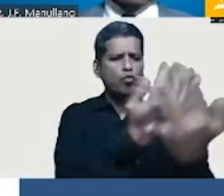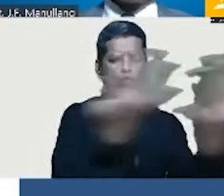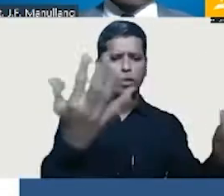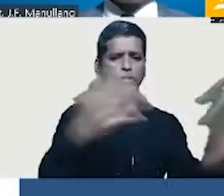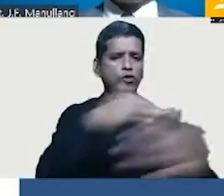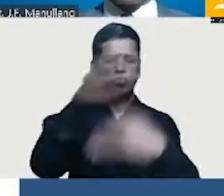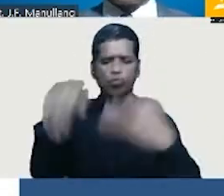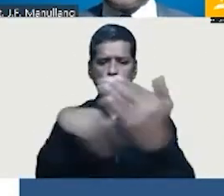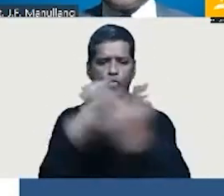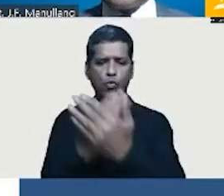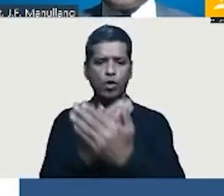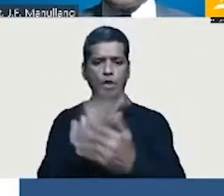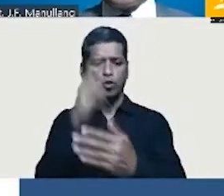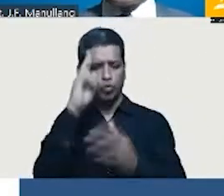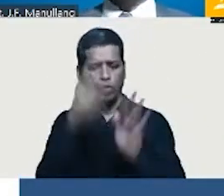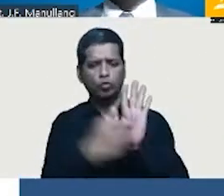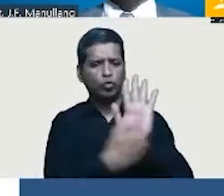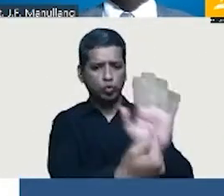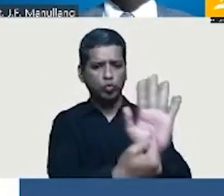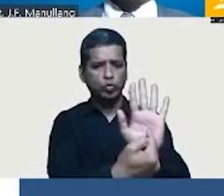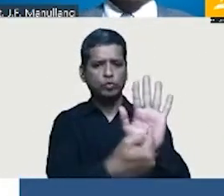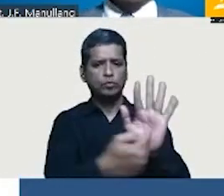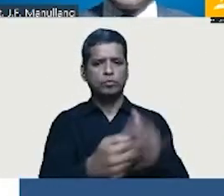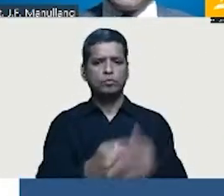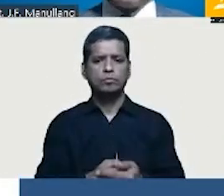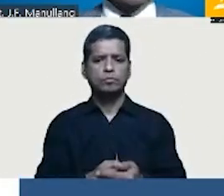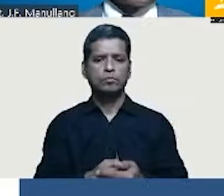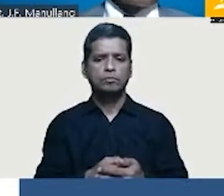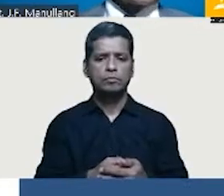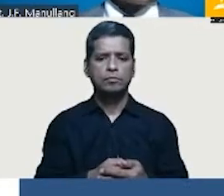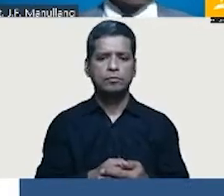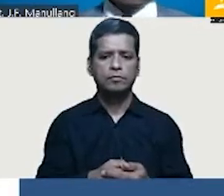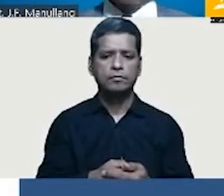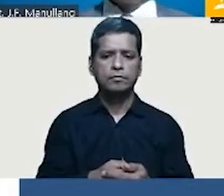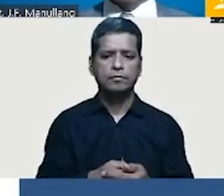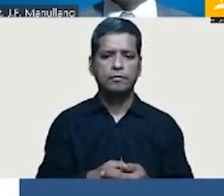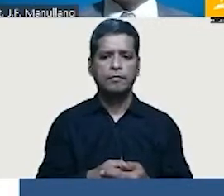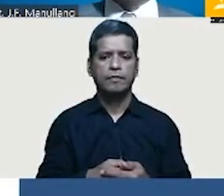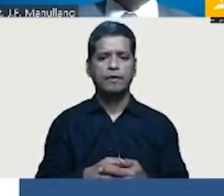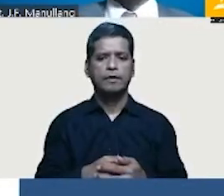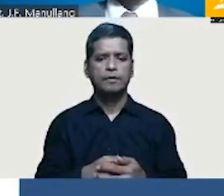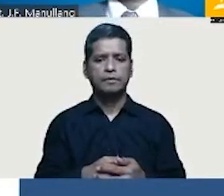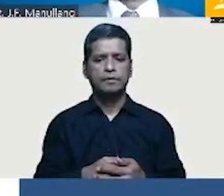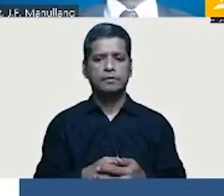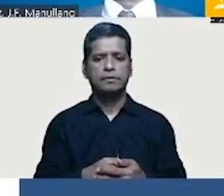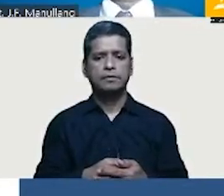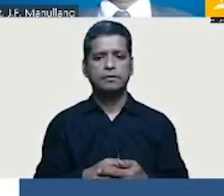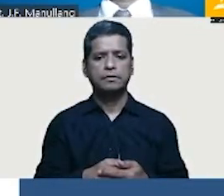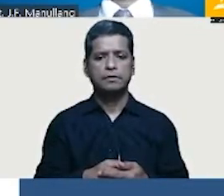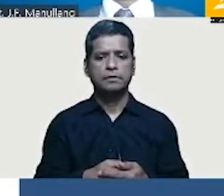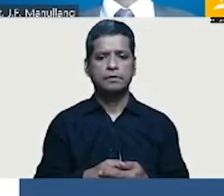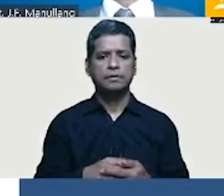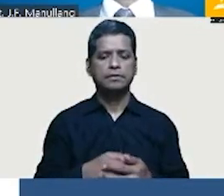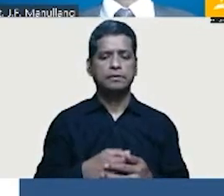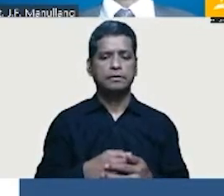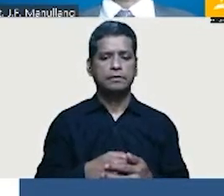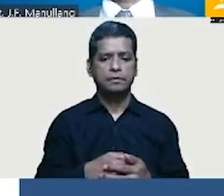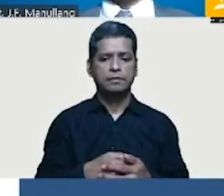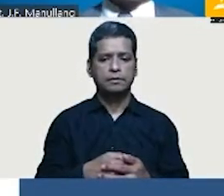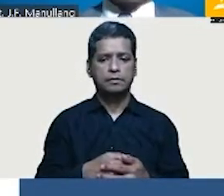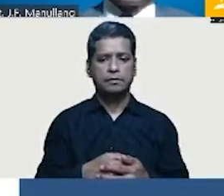masa lalu masa kini dan masa mendatang akan berkaitan dengan masa kini dan masa lalu masa mendatang itu berkaitan dengan